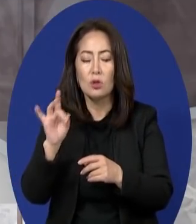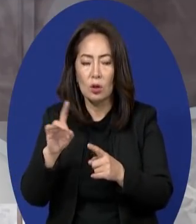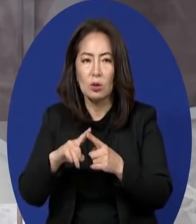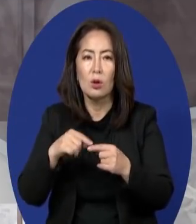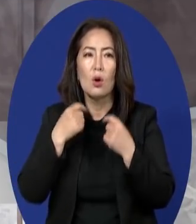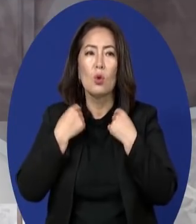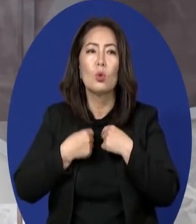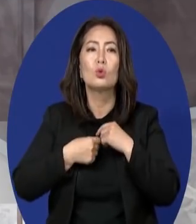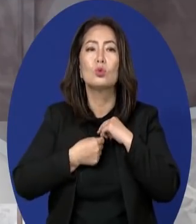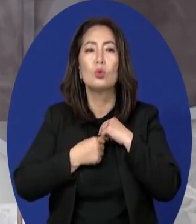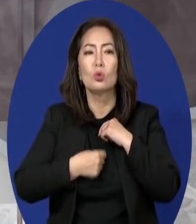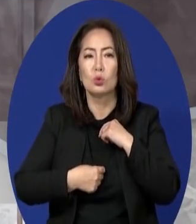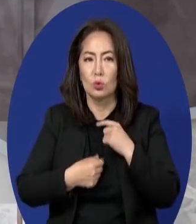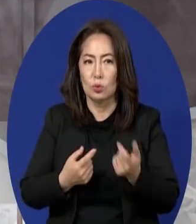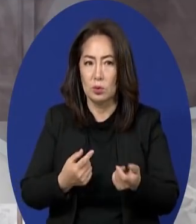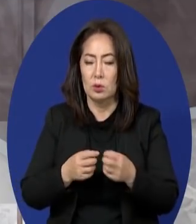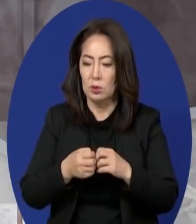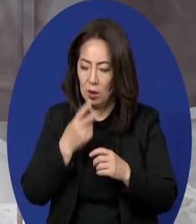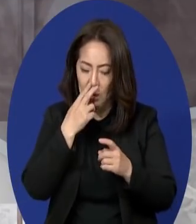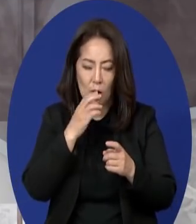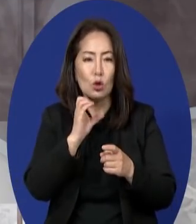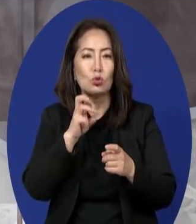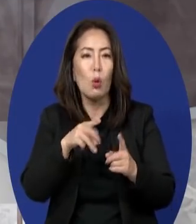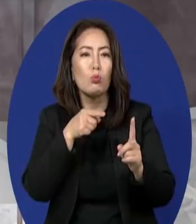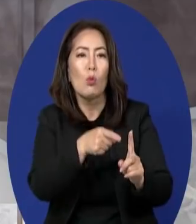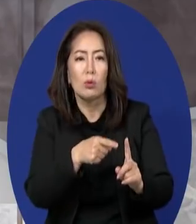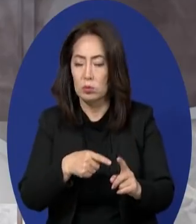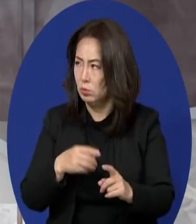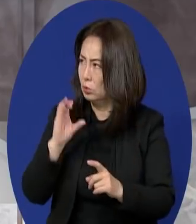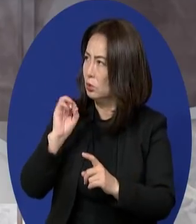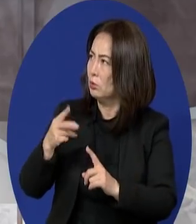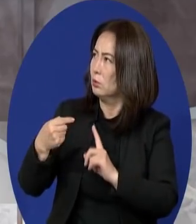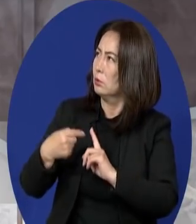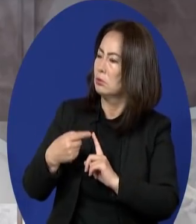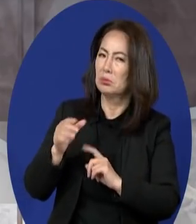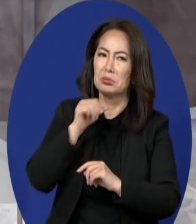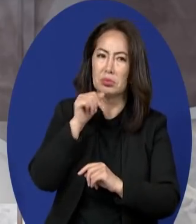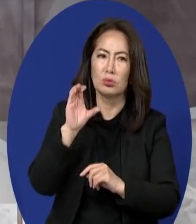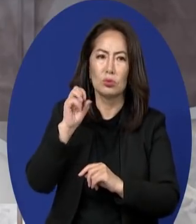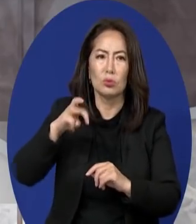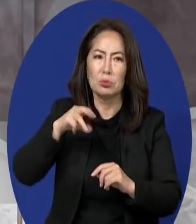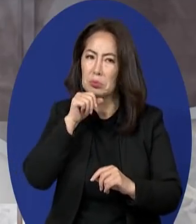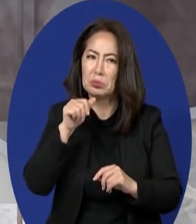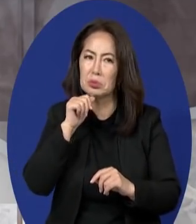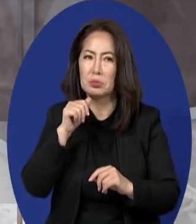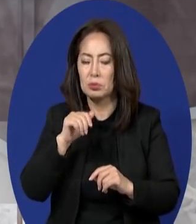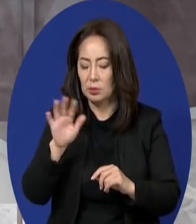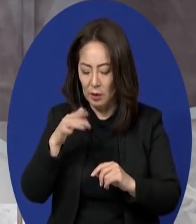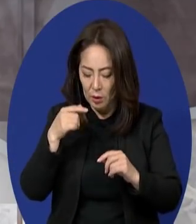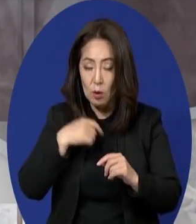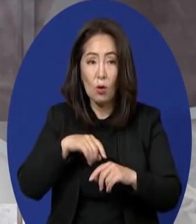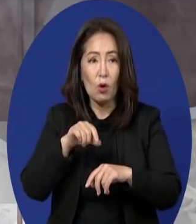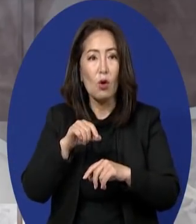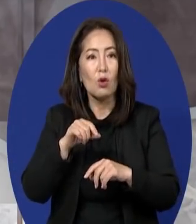зөөлт мүүл хийсэн байдаг штэ. Ийм тохиолдолч хэн сум гэж явчих тийм ээ. Тийм болго заавалч хүн сум биш гэдэг байлаа анзаарахгүй бол бас тухайн